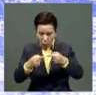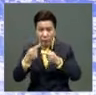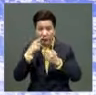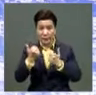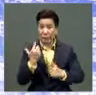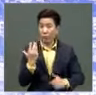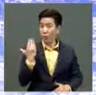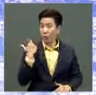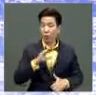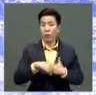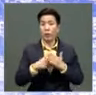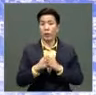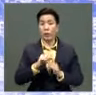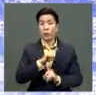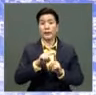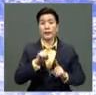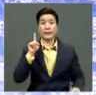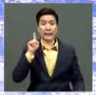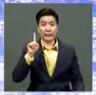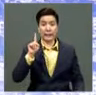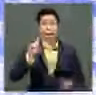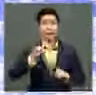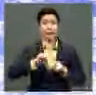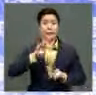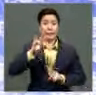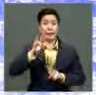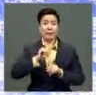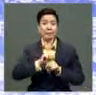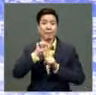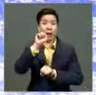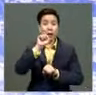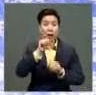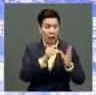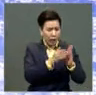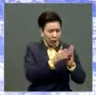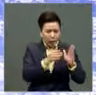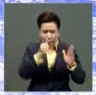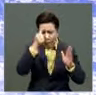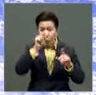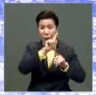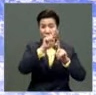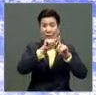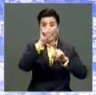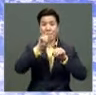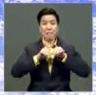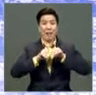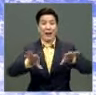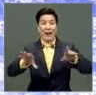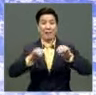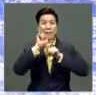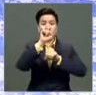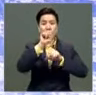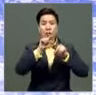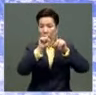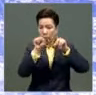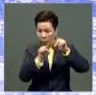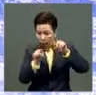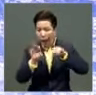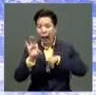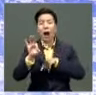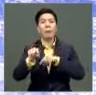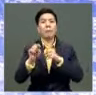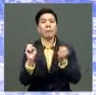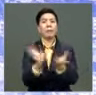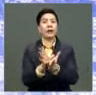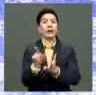ไปเมื่อวันที่1กรกฎาคมนะครับวันที่เกิดเหตุคือวันที่9นะครับแล้วเราก็เสียใจเป็นอย่างยิ่งครับแล้วเราจะทำ